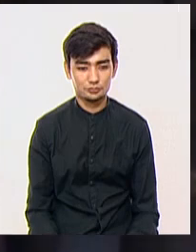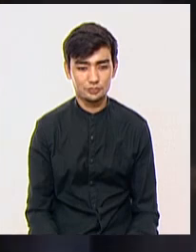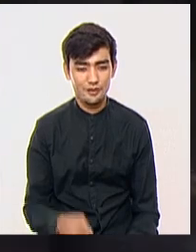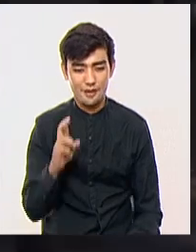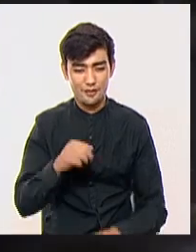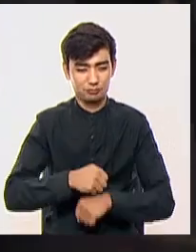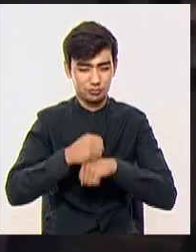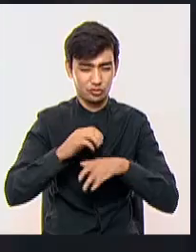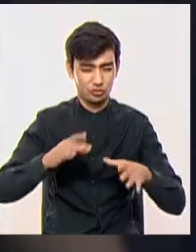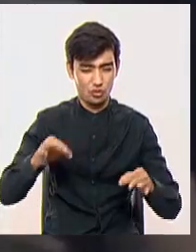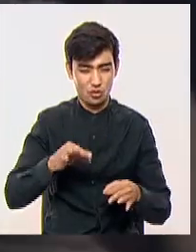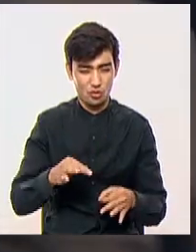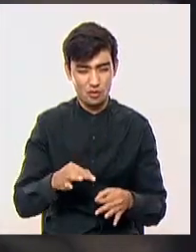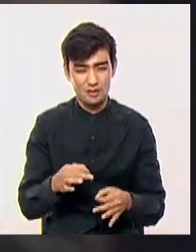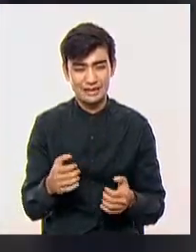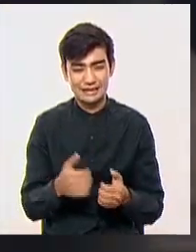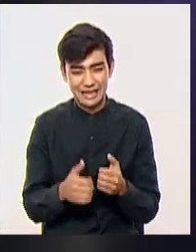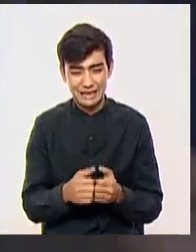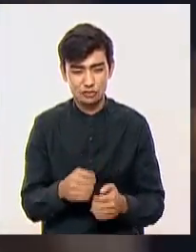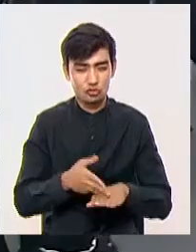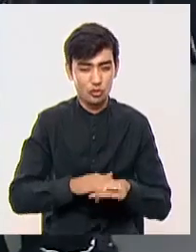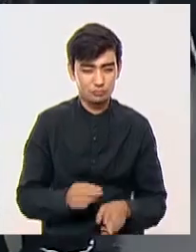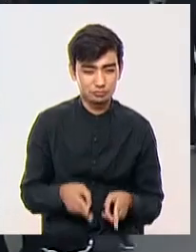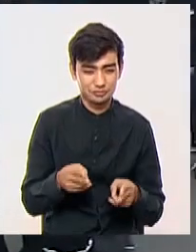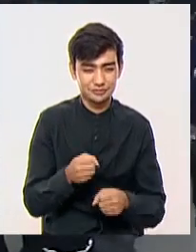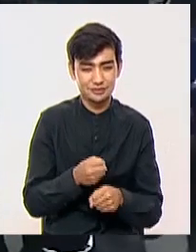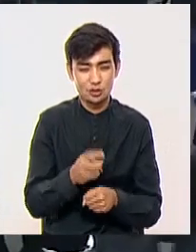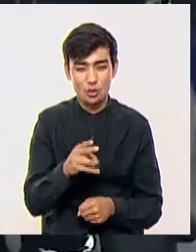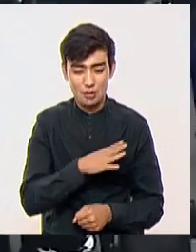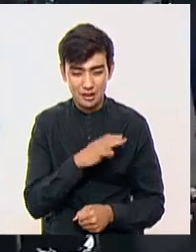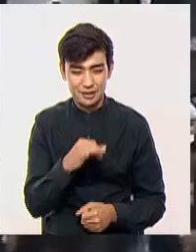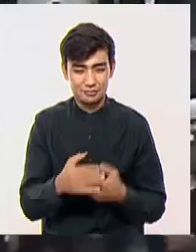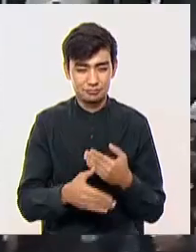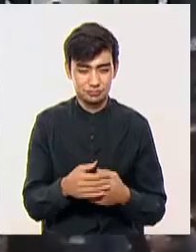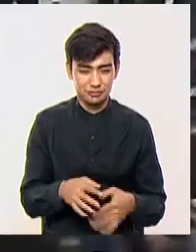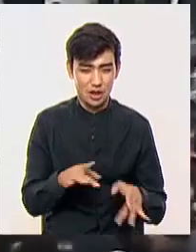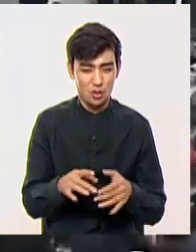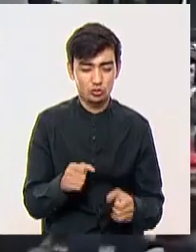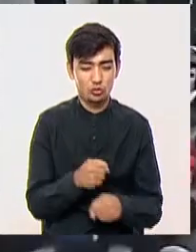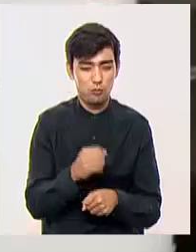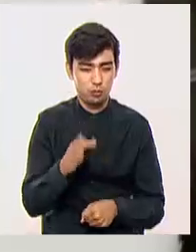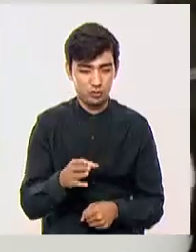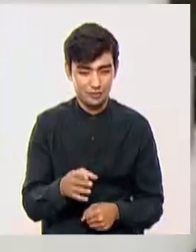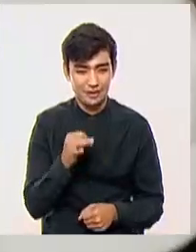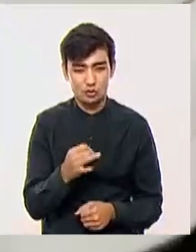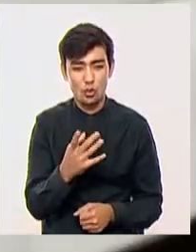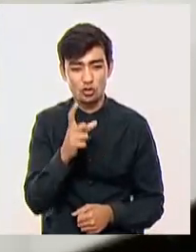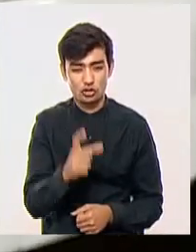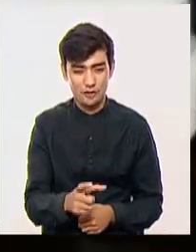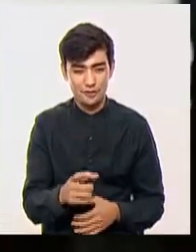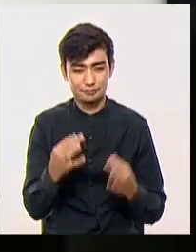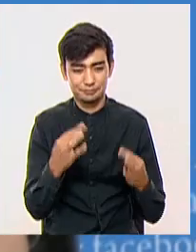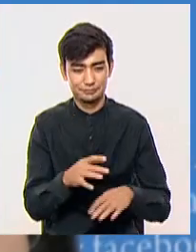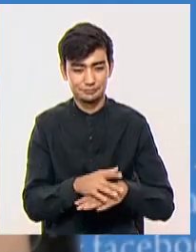Қаңтар оқиғасы кезінде жеңіл және орташа қылмыс жасағандарға қатысты қозғалған қылмыстық істер тоқтатылатын болды. Сонымен қанша адам